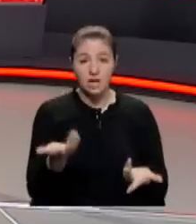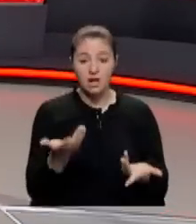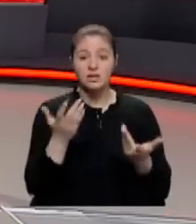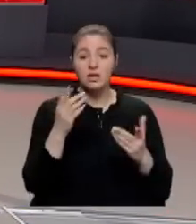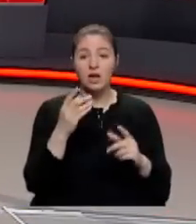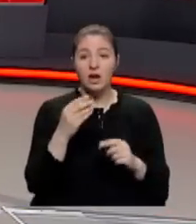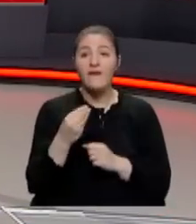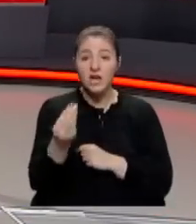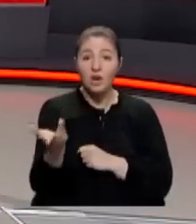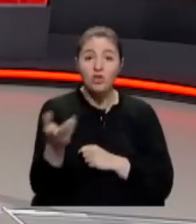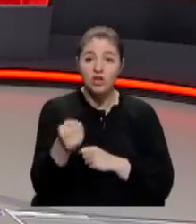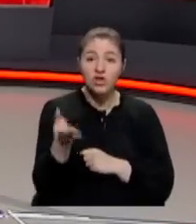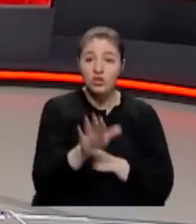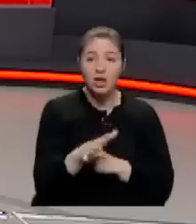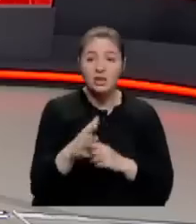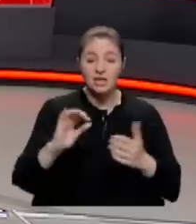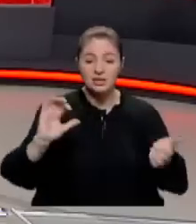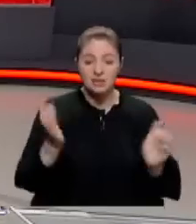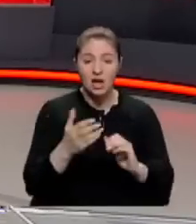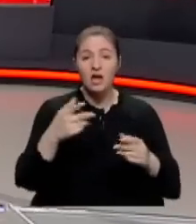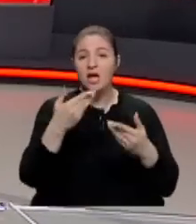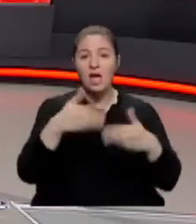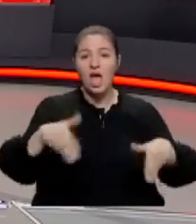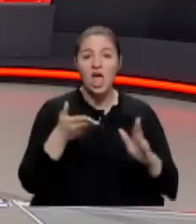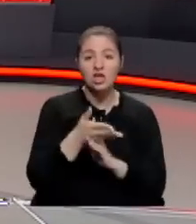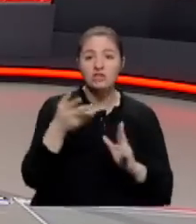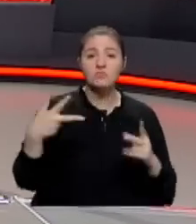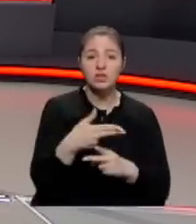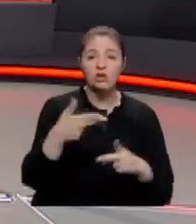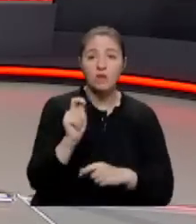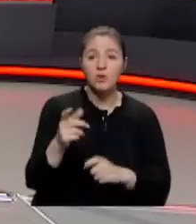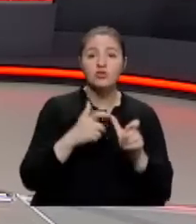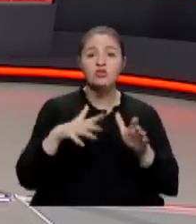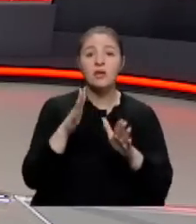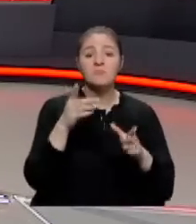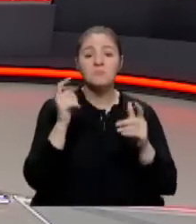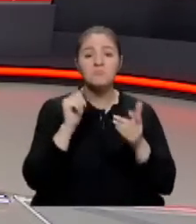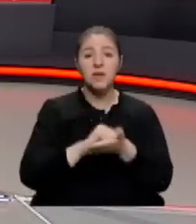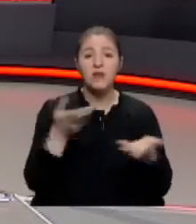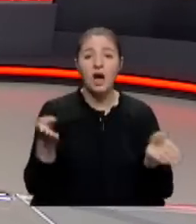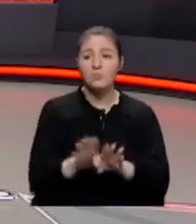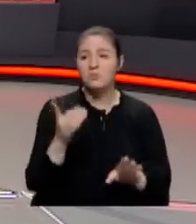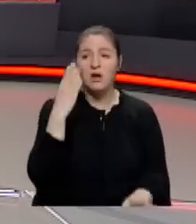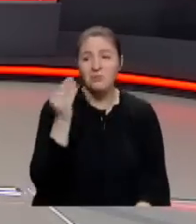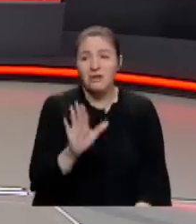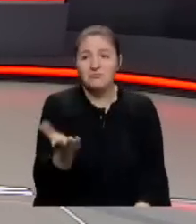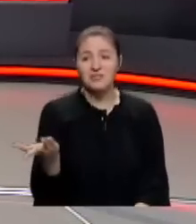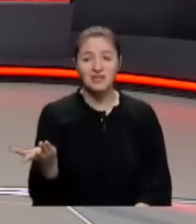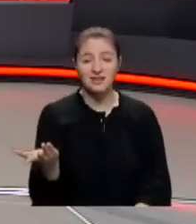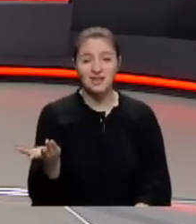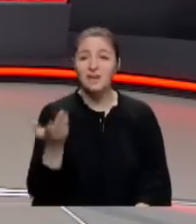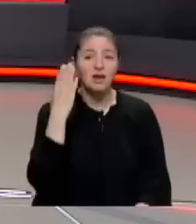veriyor veriliyor da ondan sonra da daraltıyorlar bant daraltıyorlar interneti kesiyorlar sosyal medyayı kapatıyorlar bir anlamı kalmıyor ki